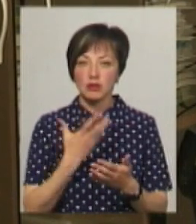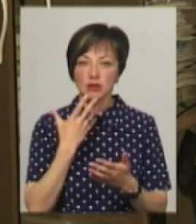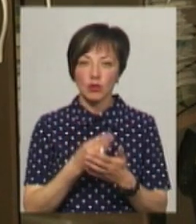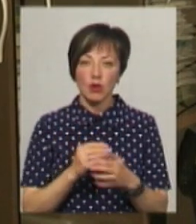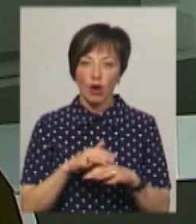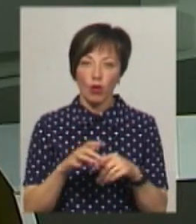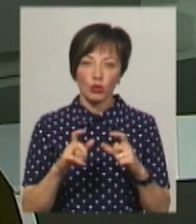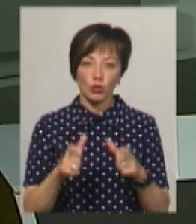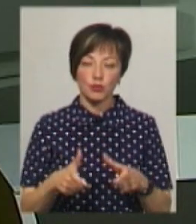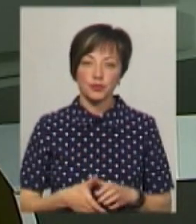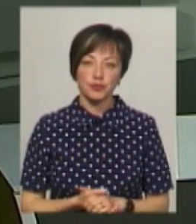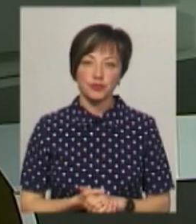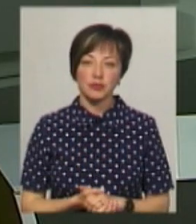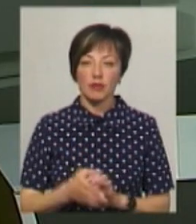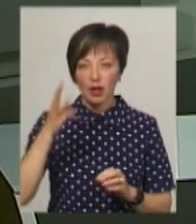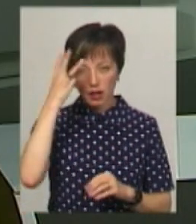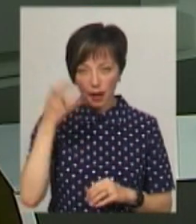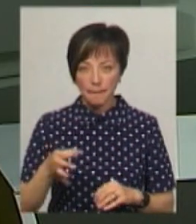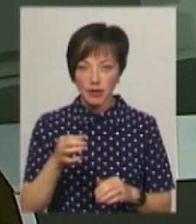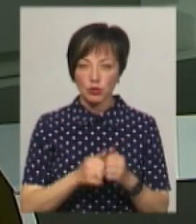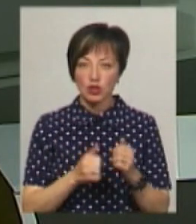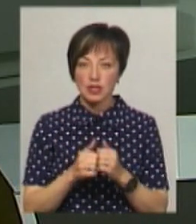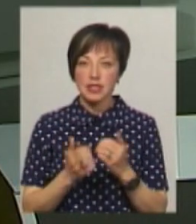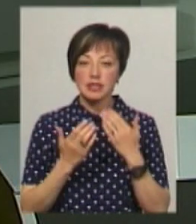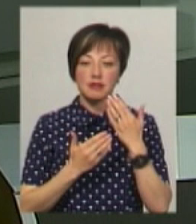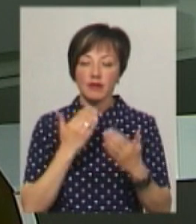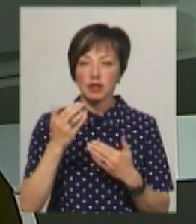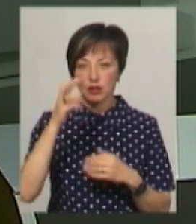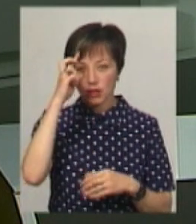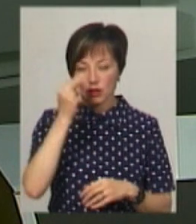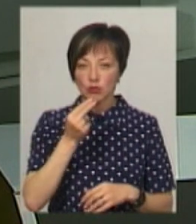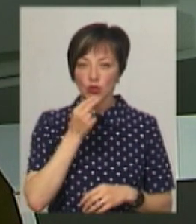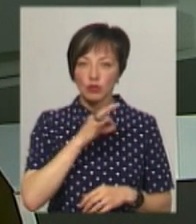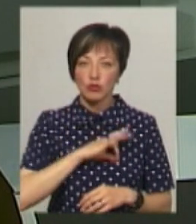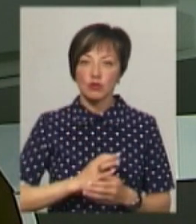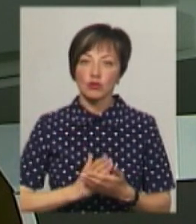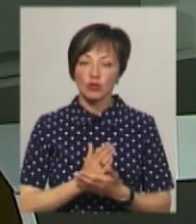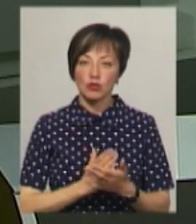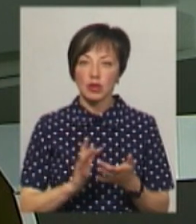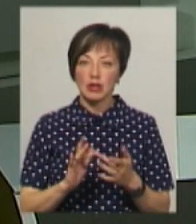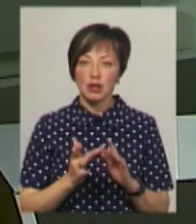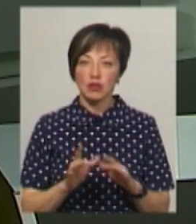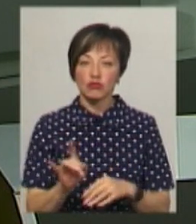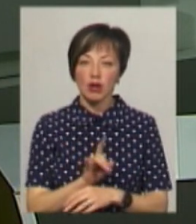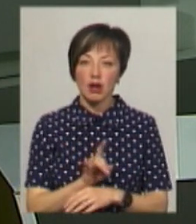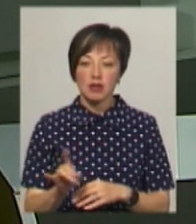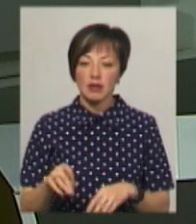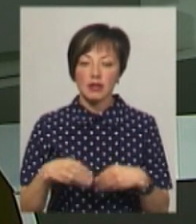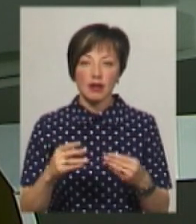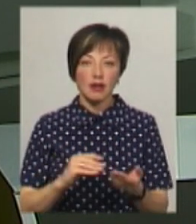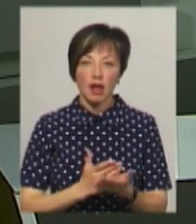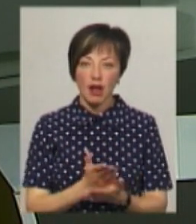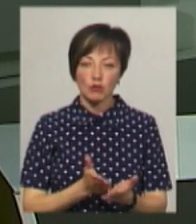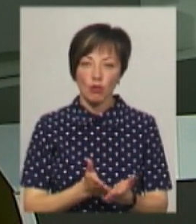рахунку. На Хмельниччині почастішили звернення до Держпродспоживслужби щодо інтернет-шахрайства та надання